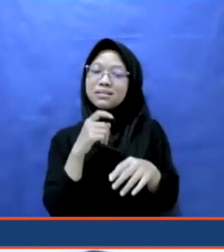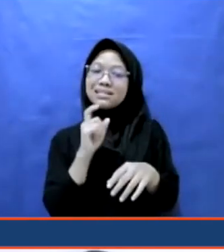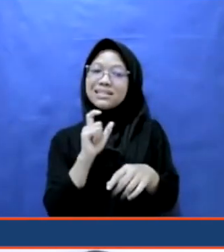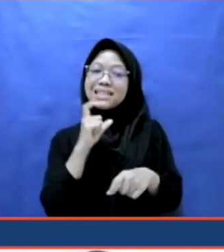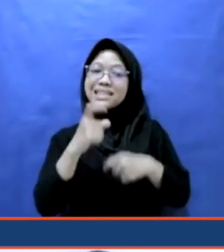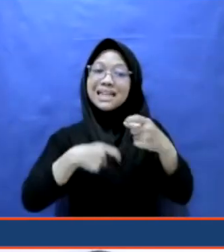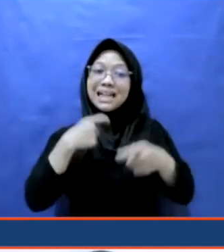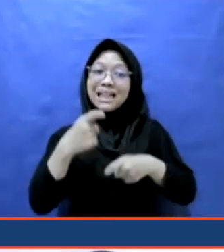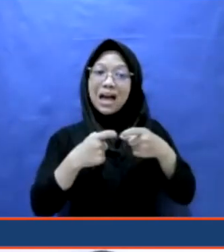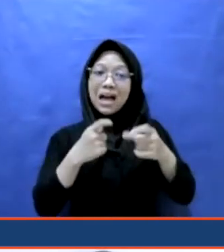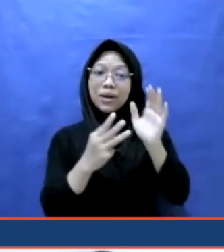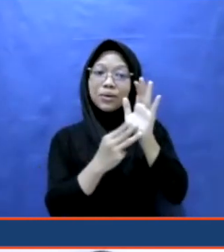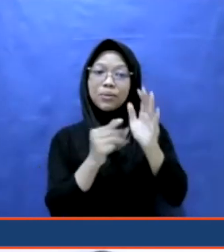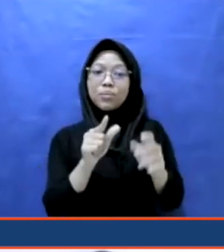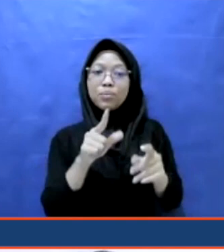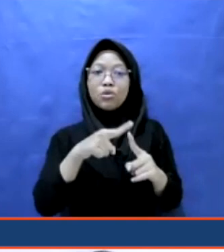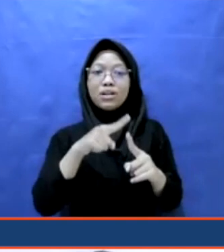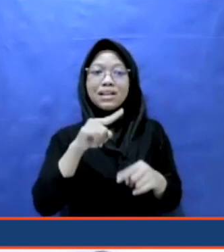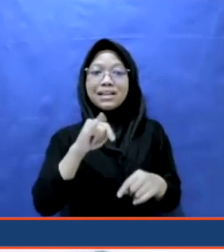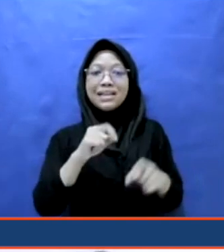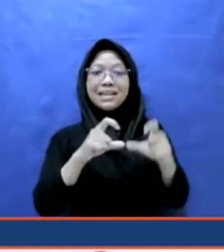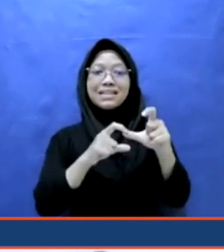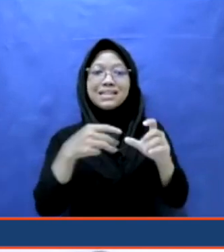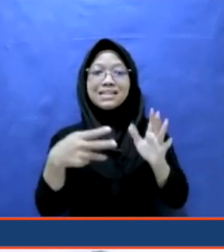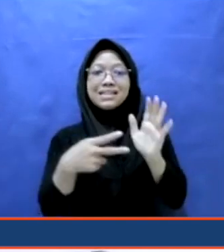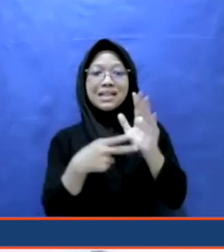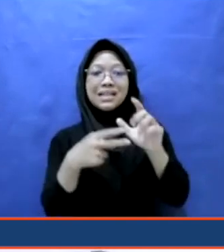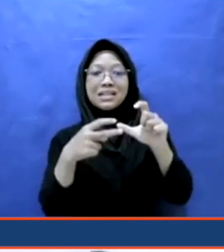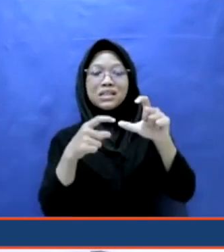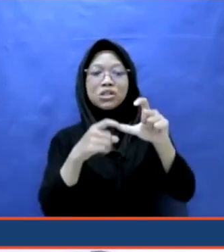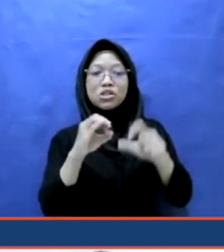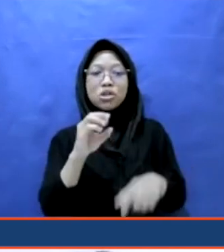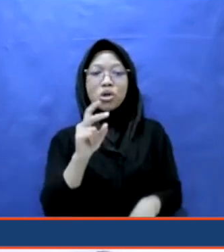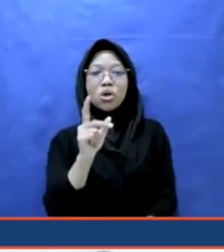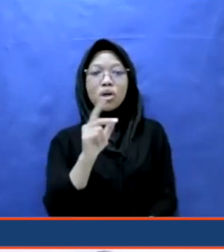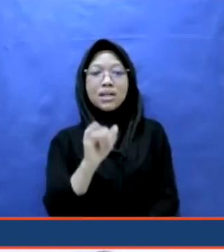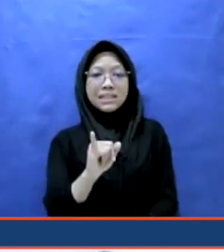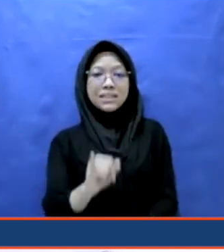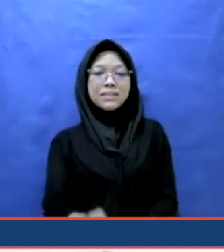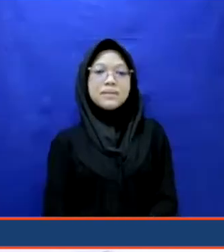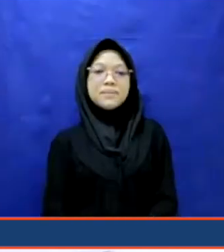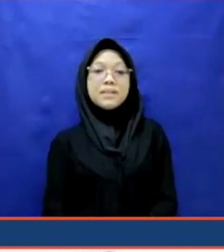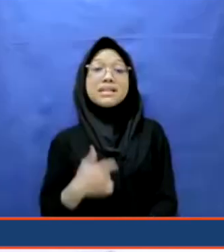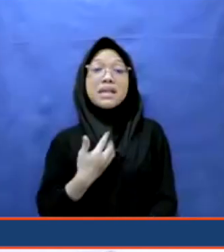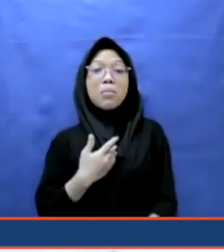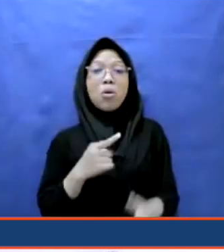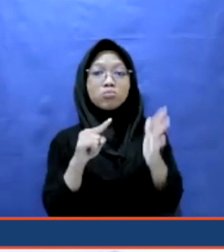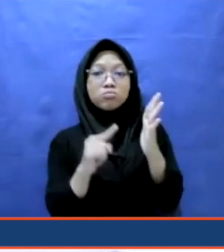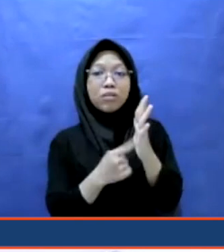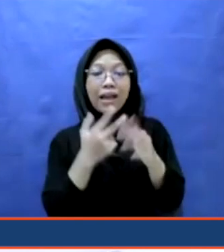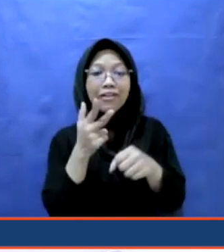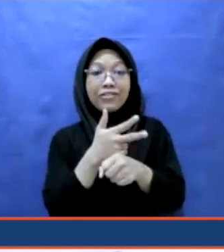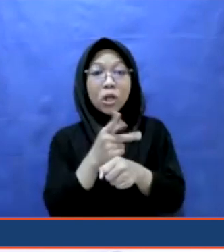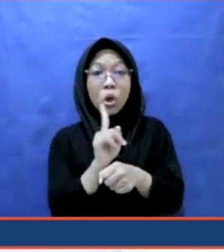saya bisa play video sebentar hangat untuk contoh videonya Seperti apa sehingga bisa